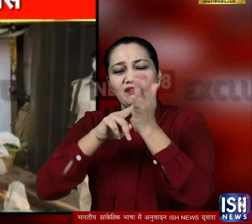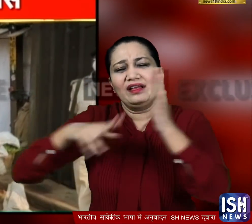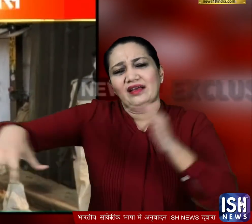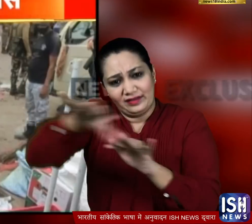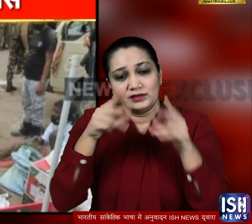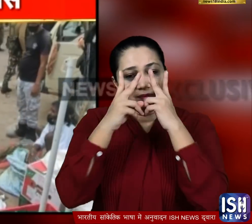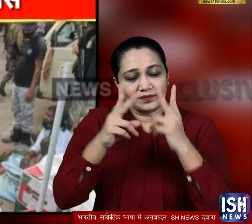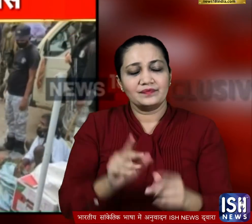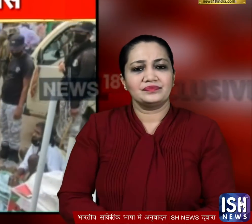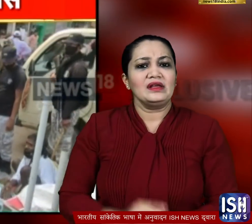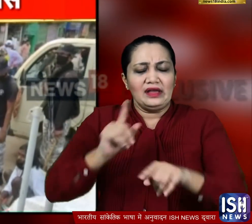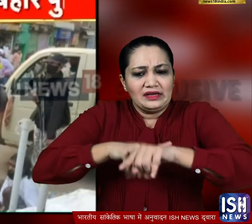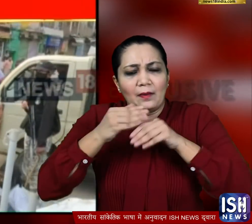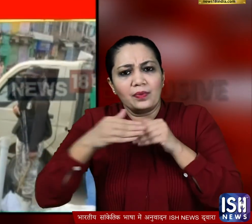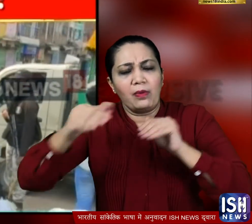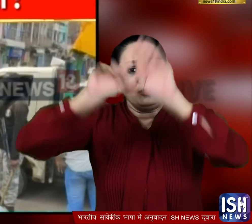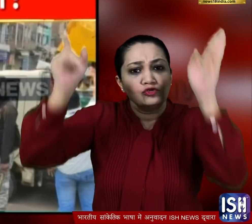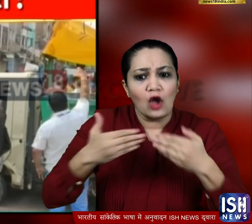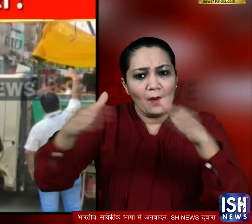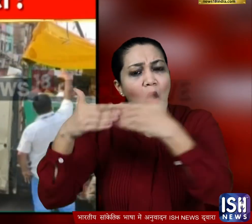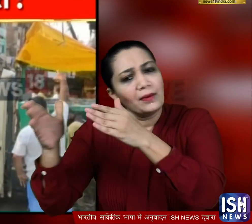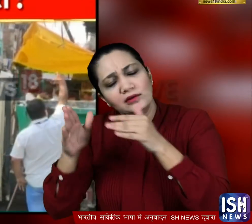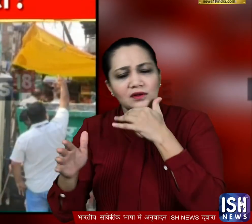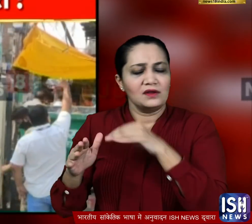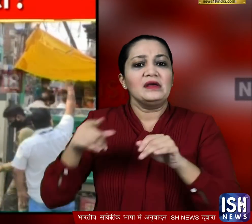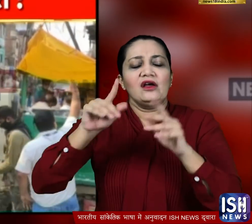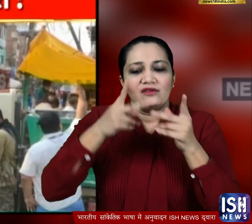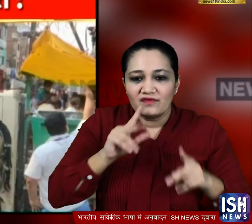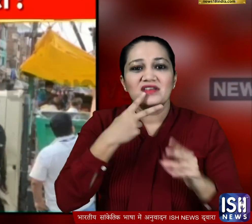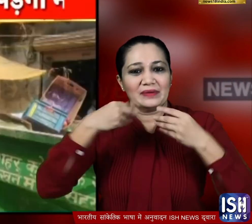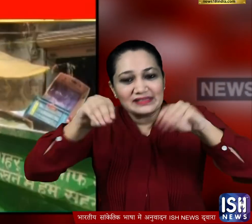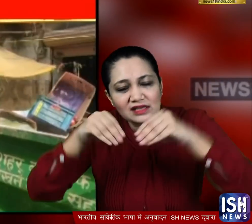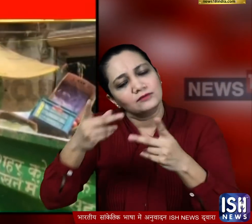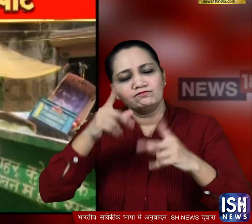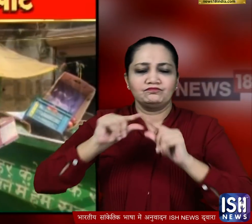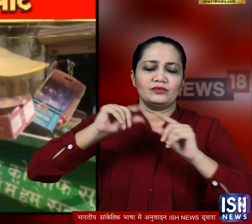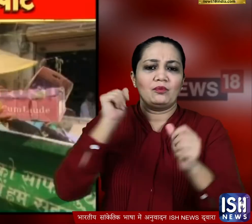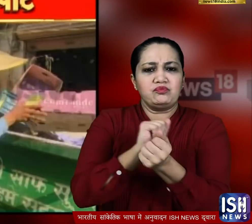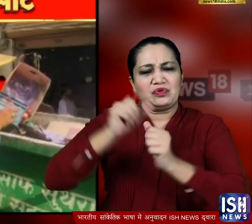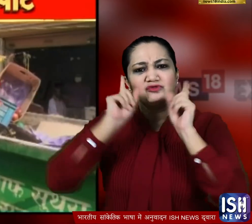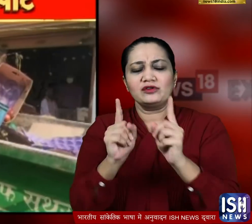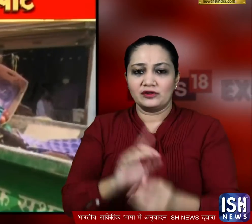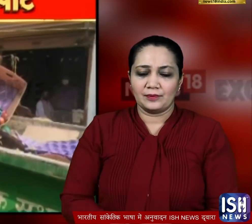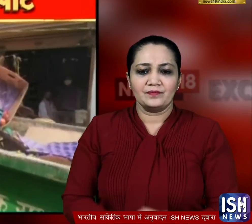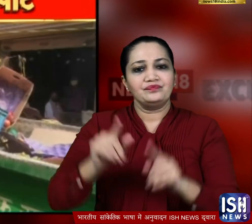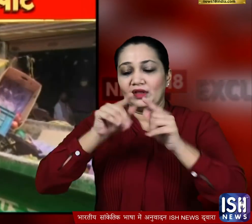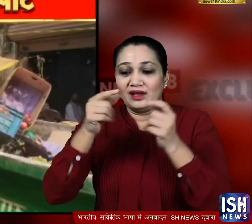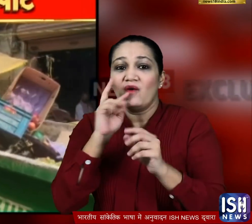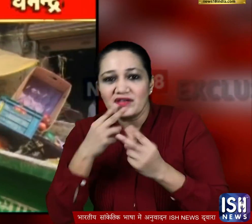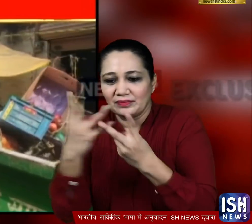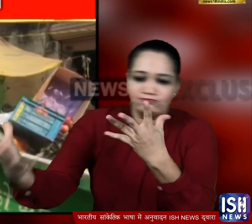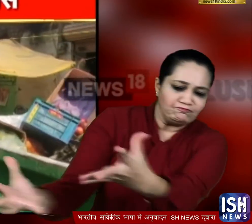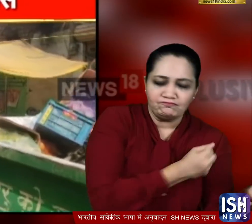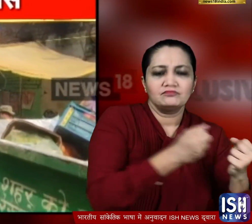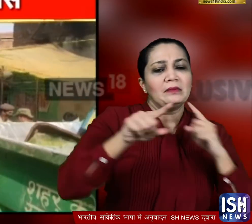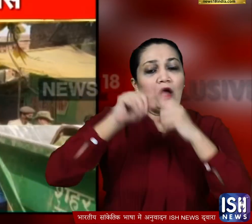नवादा से भी आई, जहां तय वक्त से ज्यादा देर तक दुकान खोलने वाले सब्जी कारोबारियों पर प्रशासन का डंडा चला। उनकी सब्जियां जब्त कर ली गईं